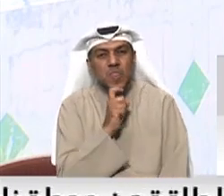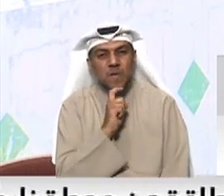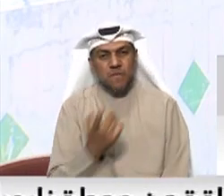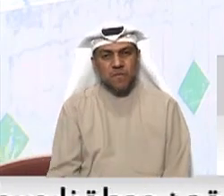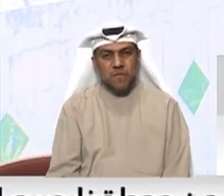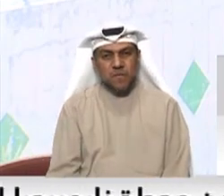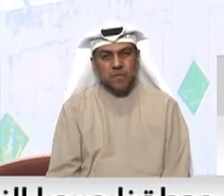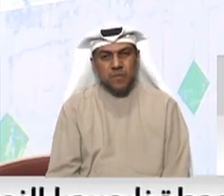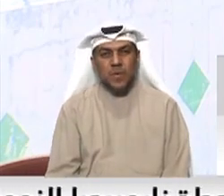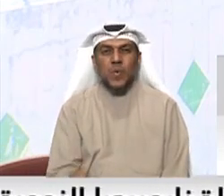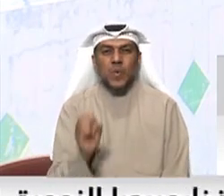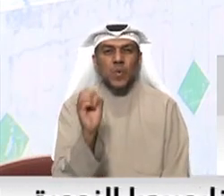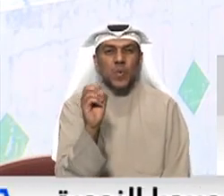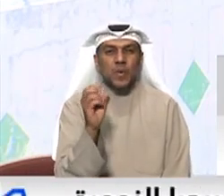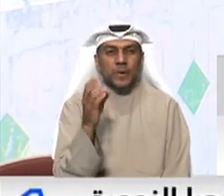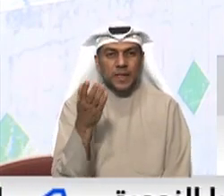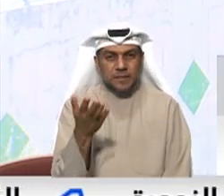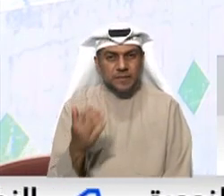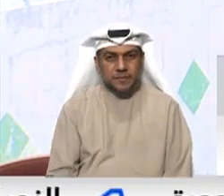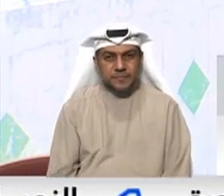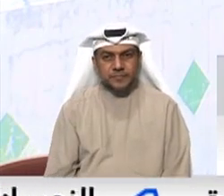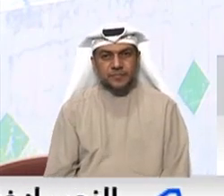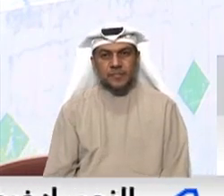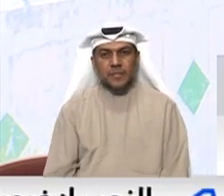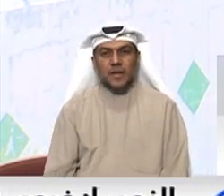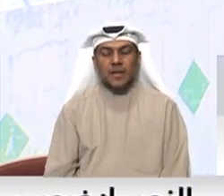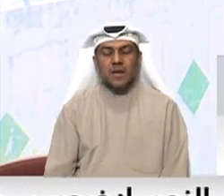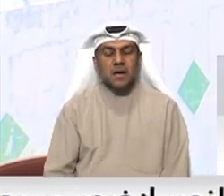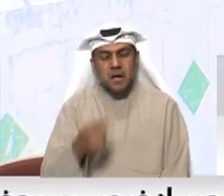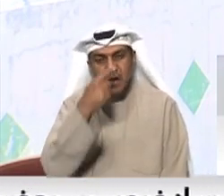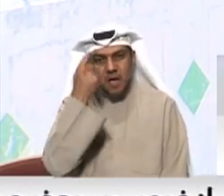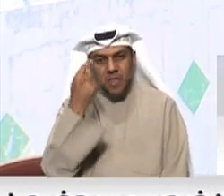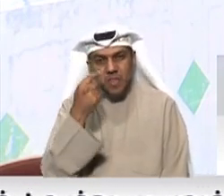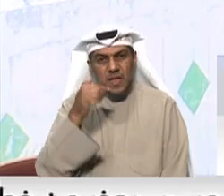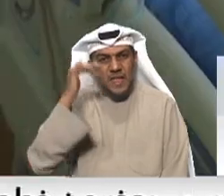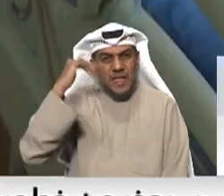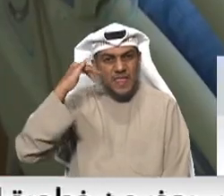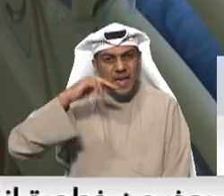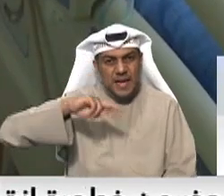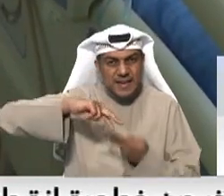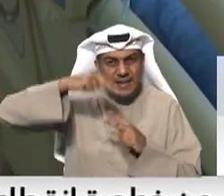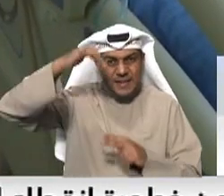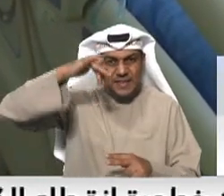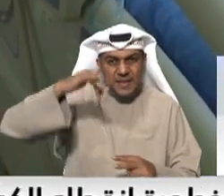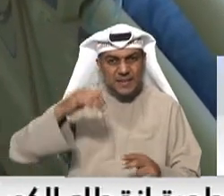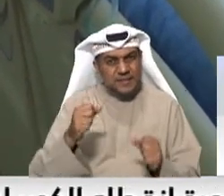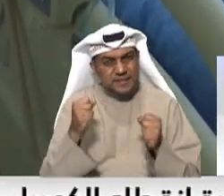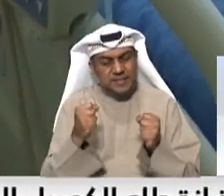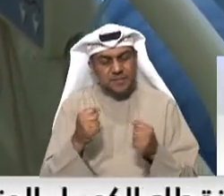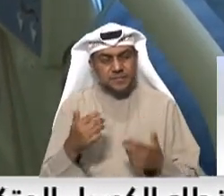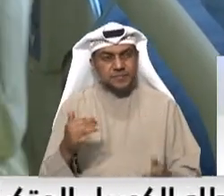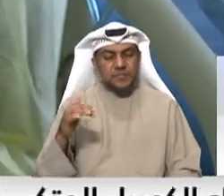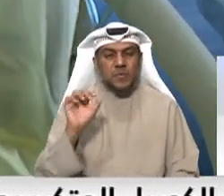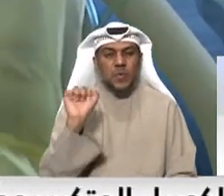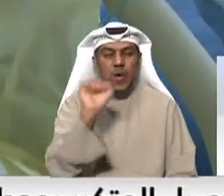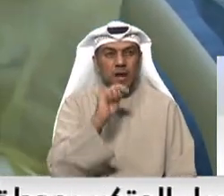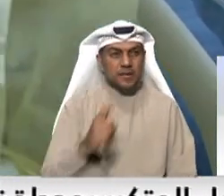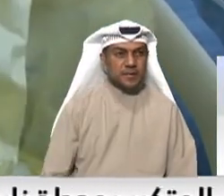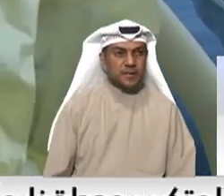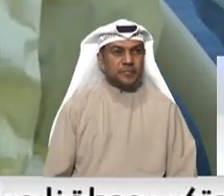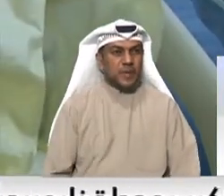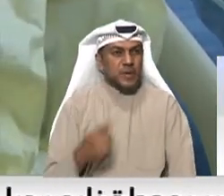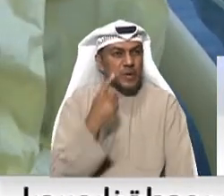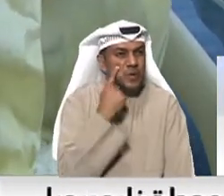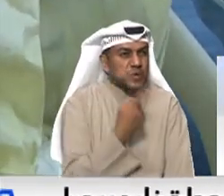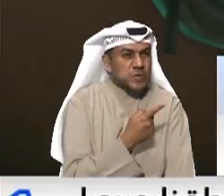منطقتنا تبع للجينات يعني حسب الجينات المنتشره في هذه المنطقه ازمات الالم المصاحبه